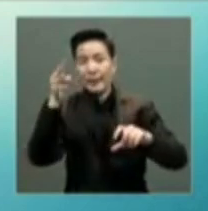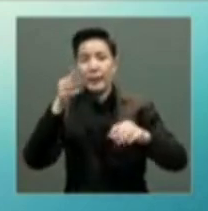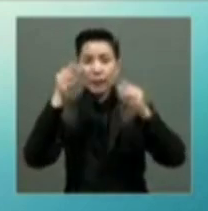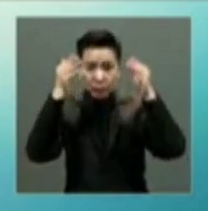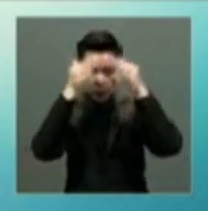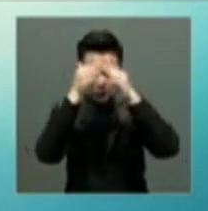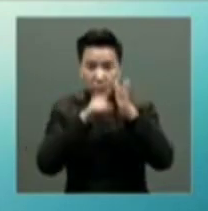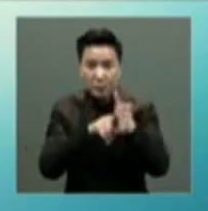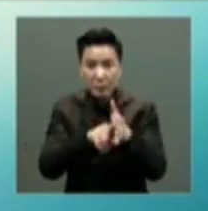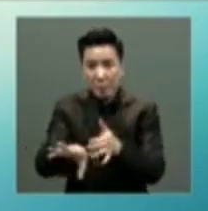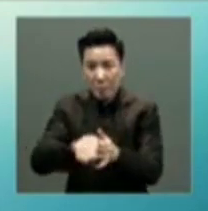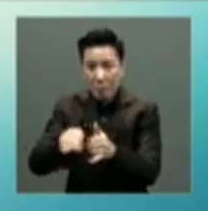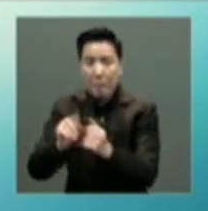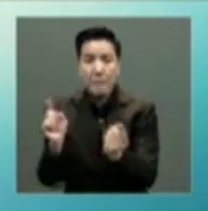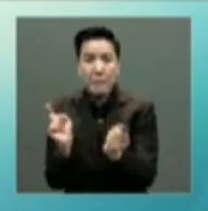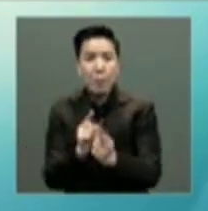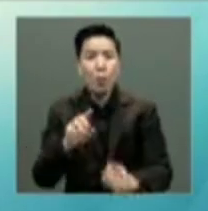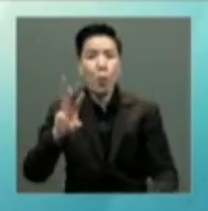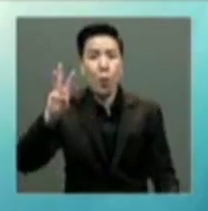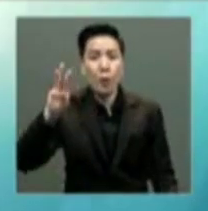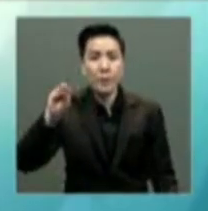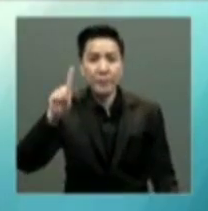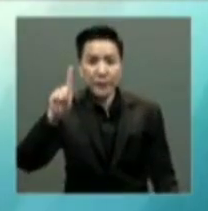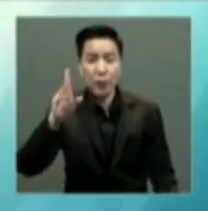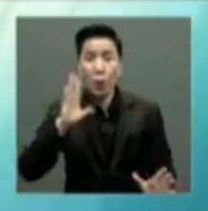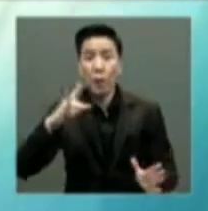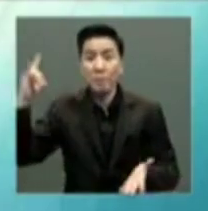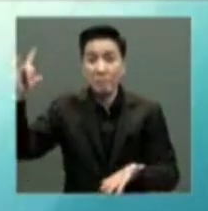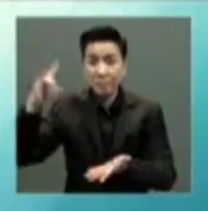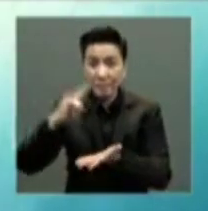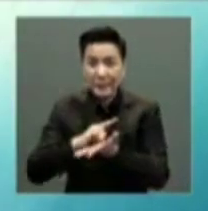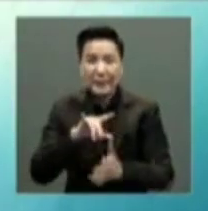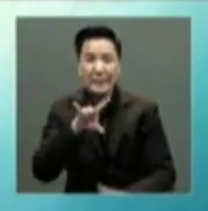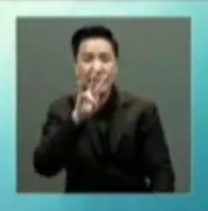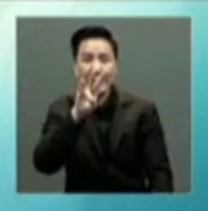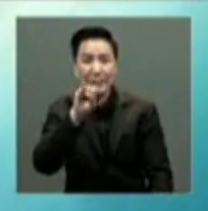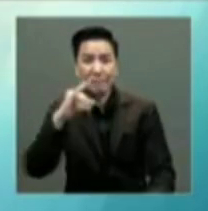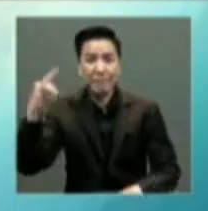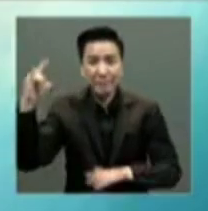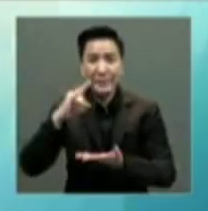เจอกันดื่มกันนะครับแล้วก็ทำกันในลักษณะที่สุ่มเสี่ยงมากๆที่จะเป็นโรคติดต่อกันได้นะครับท่านอาจจะสนุกสนานช่วงตอนนี้แต่ว่าทุกจะตามมานะครับอินโดนีเซียในกรอบข้างบนนะครับกลุ่มที่กลุ่มก่อนที่ไม่ได้โดยเซียเจอเข้าไปแล้วตอนนี้61รายจาก 70